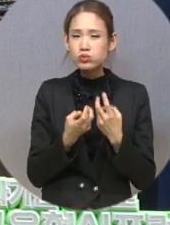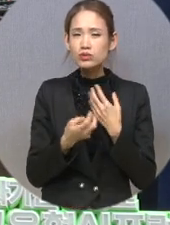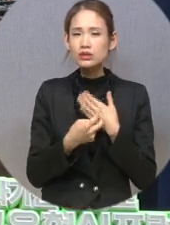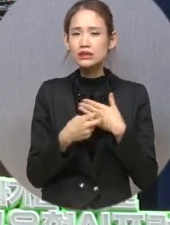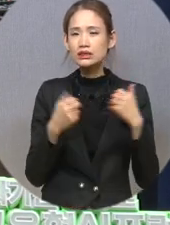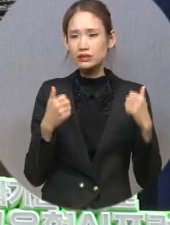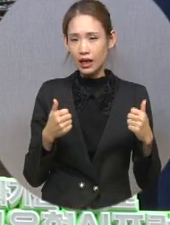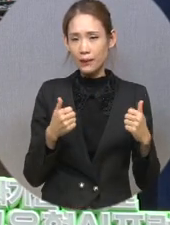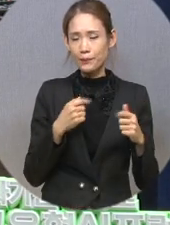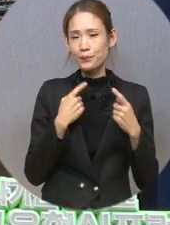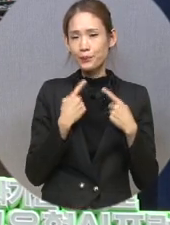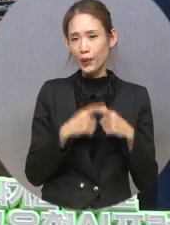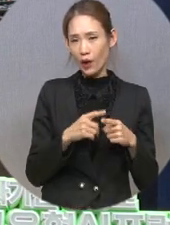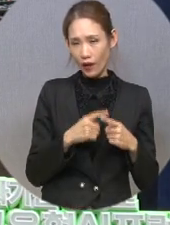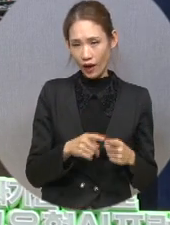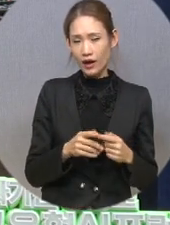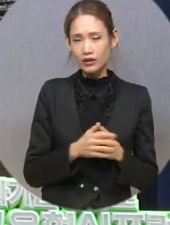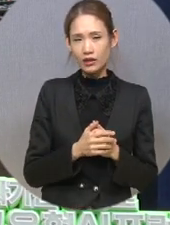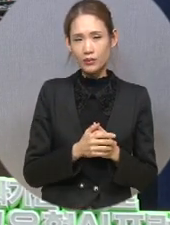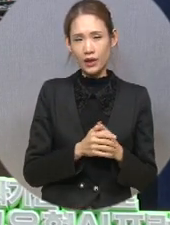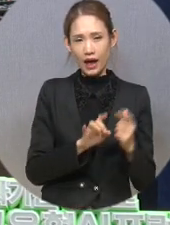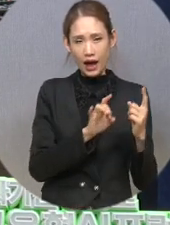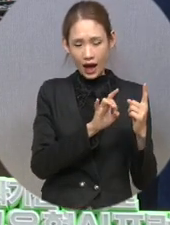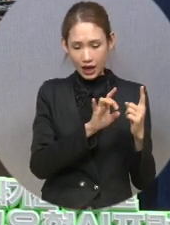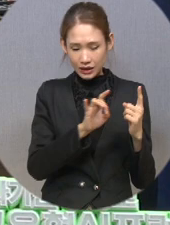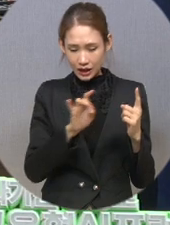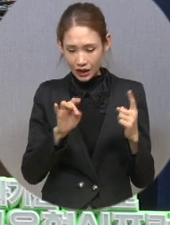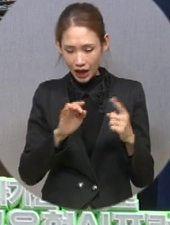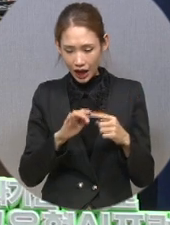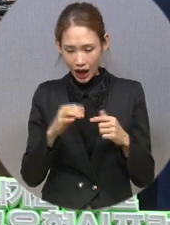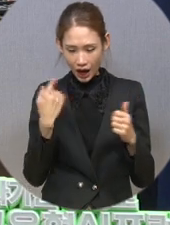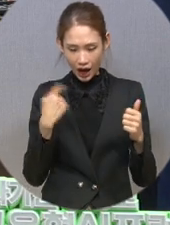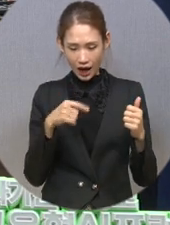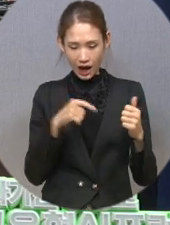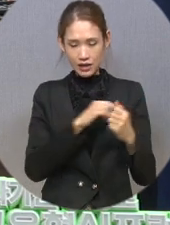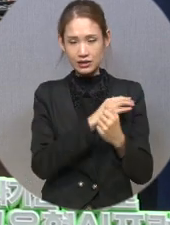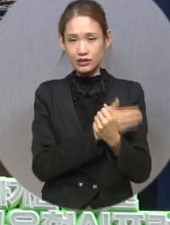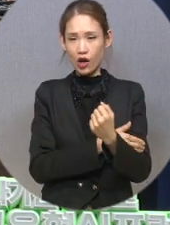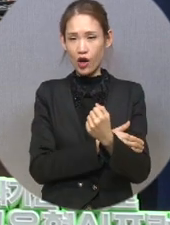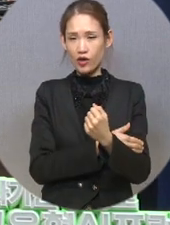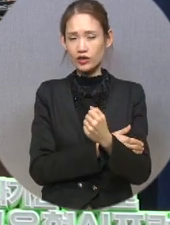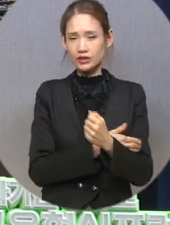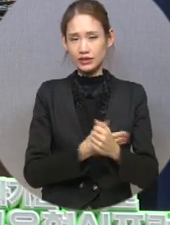필요한 하나하나 학력 지도 방안을 세워서